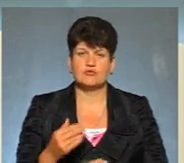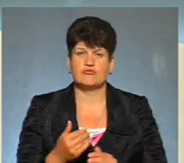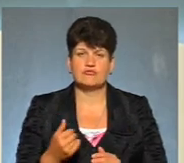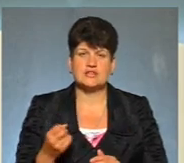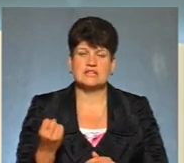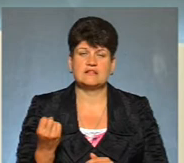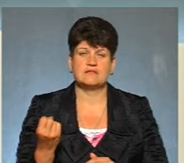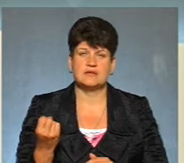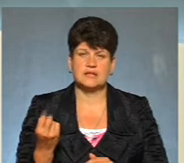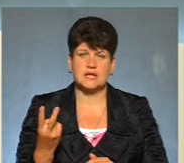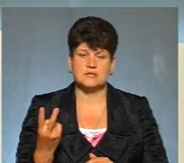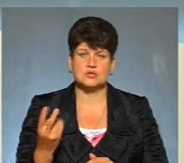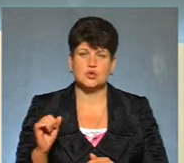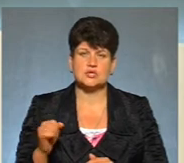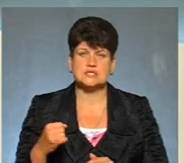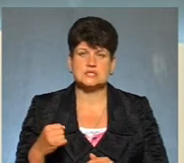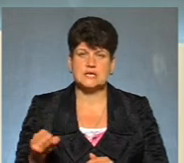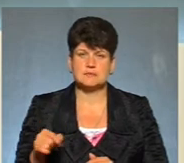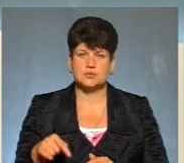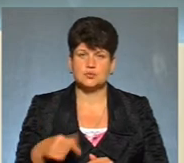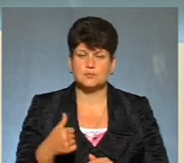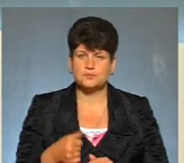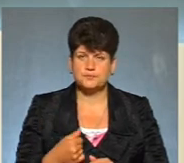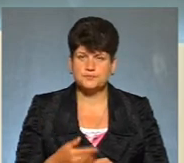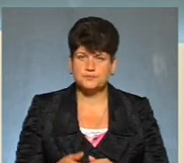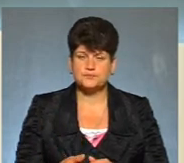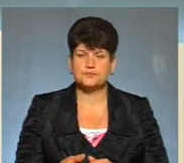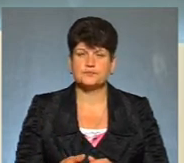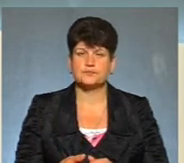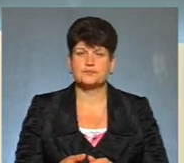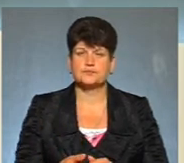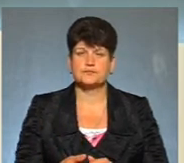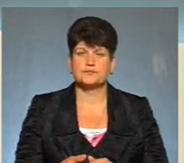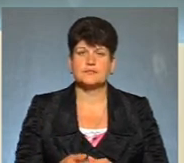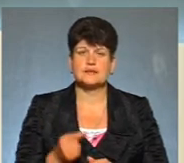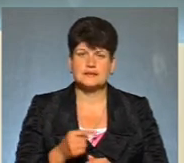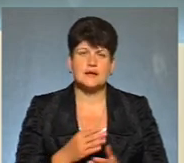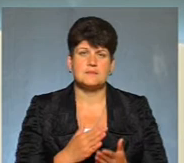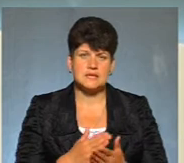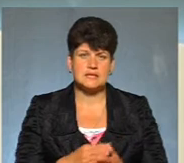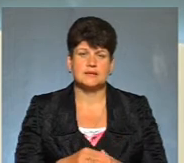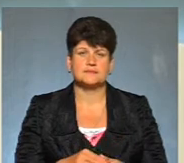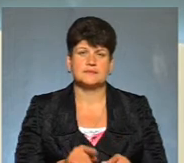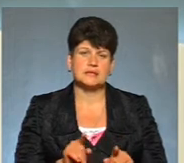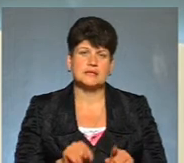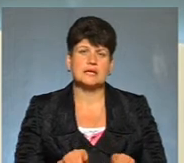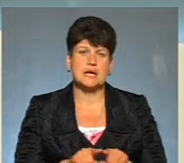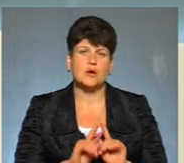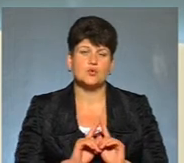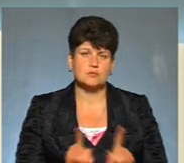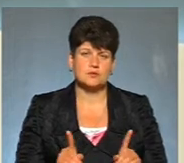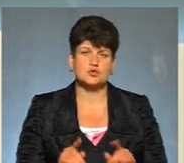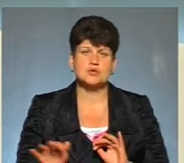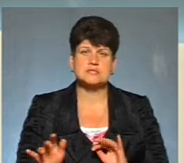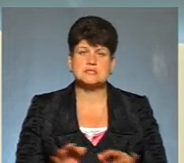12 серпня поточного року. Там є така особливість, що